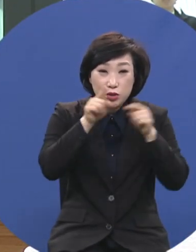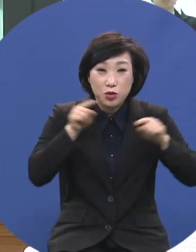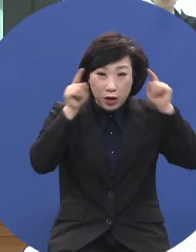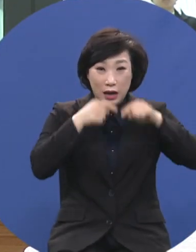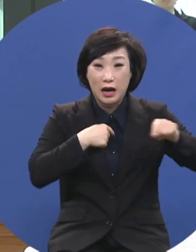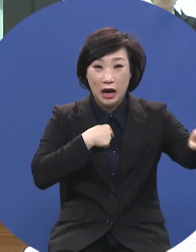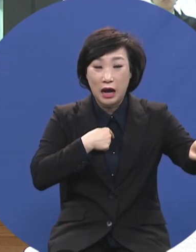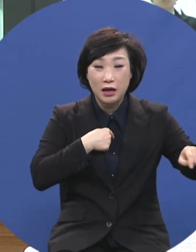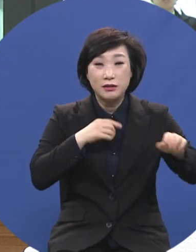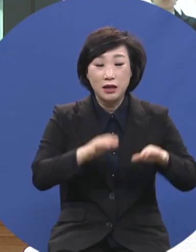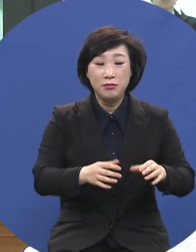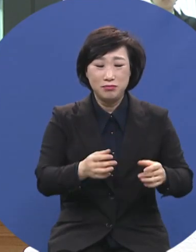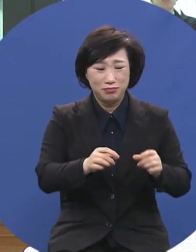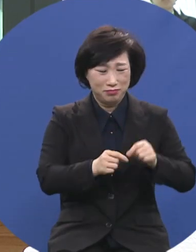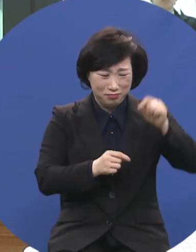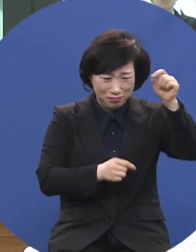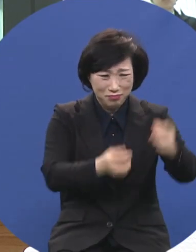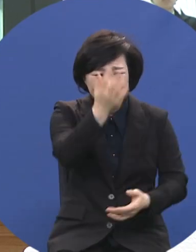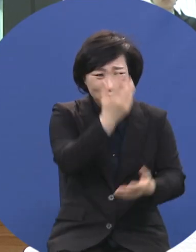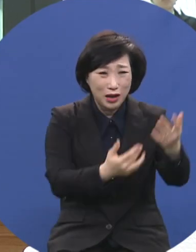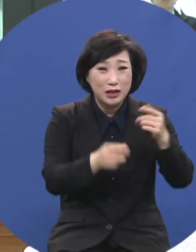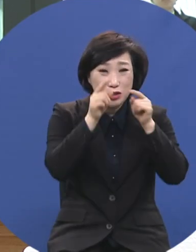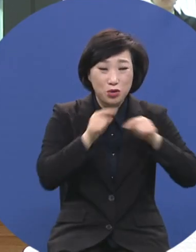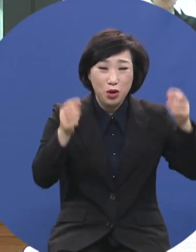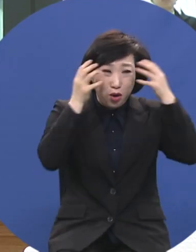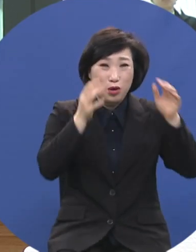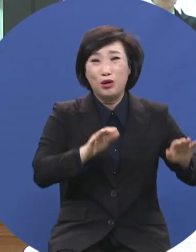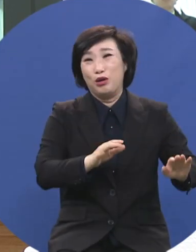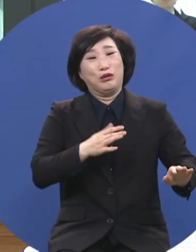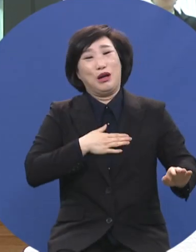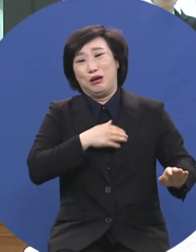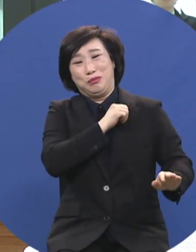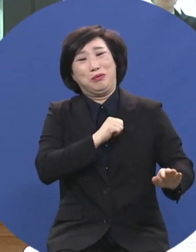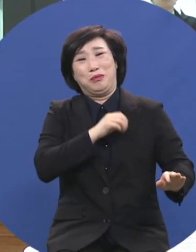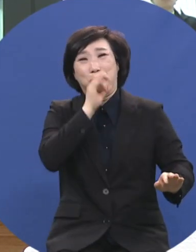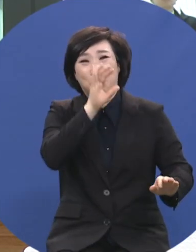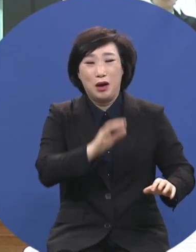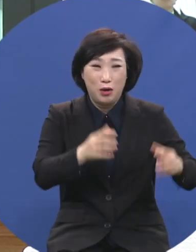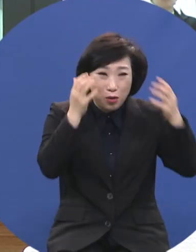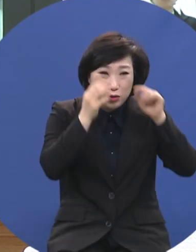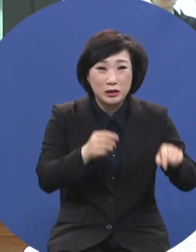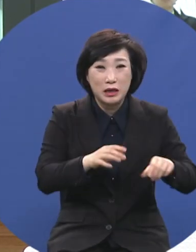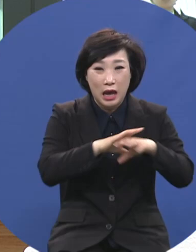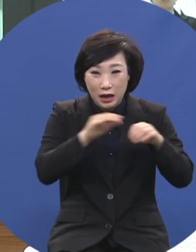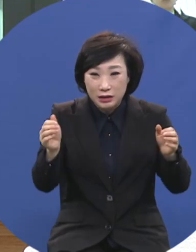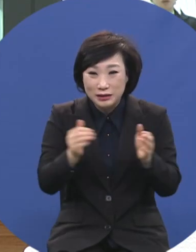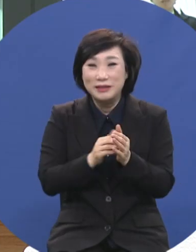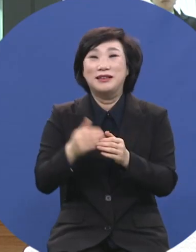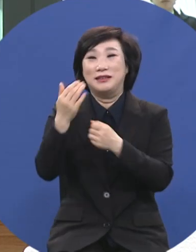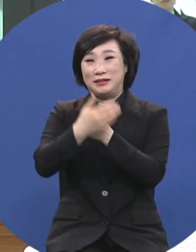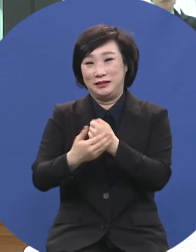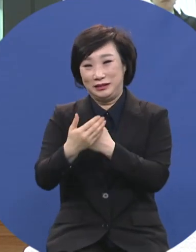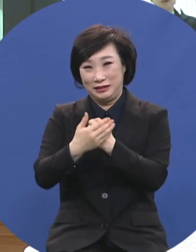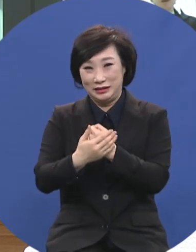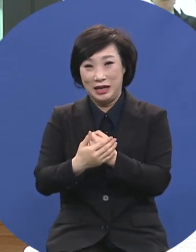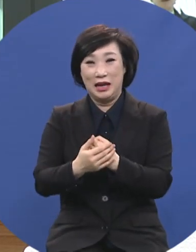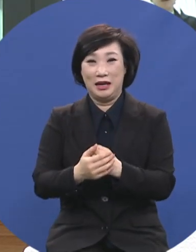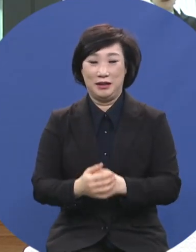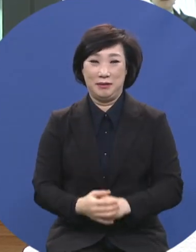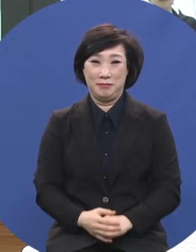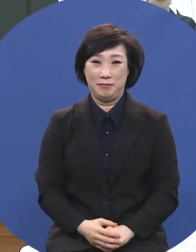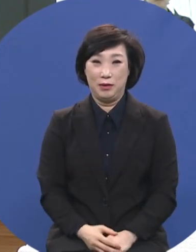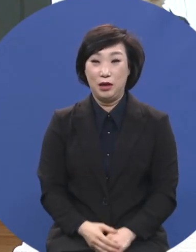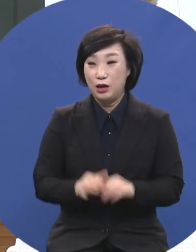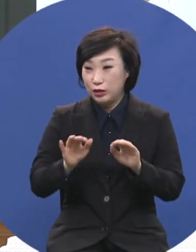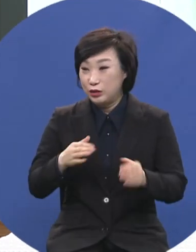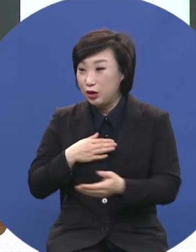상할 영영이 불타는 지옥의 고통에도 견딜 수 없는 힘든 것을 해결해 주신 은혜라 이 말입니다.